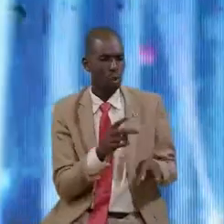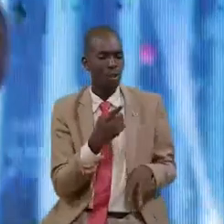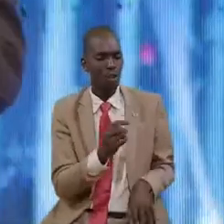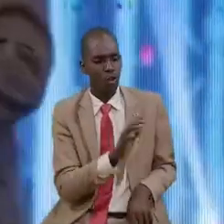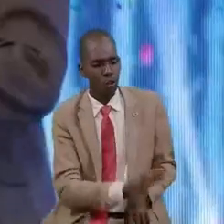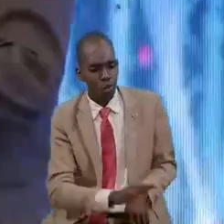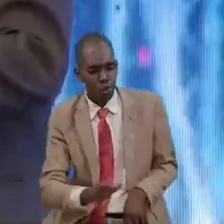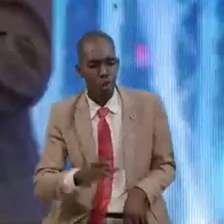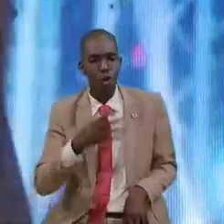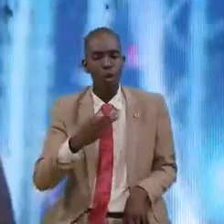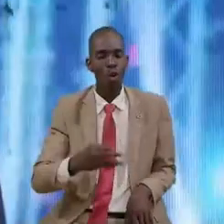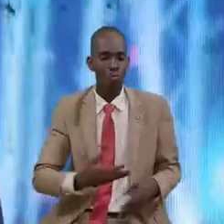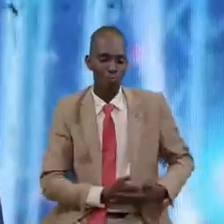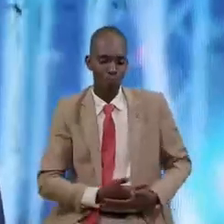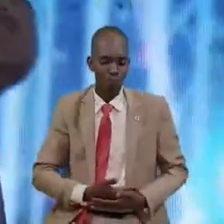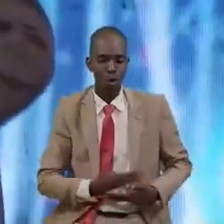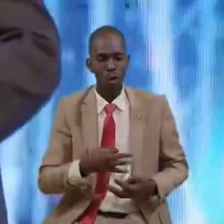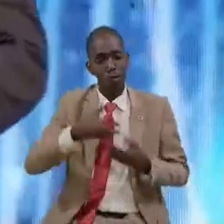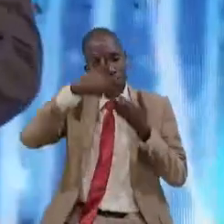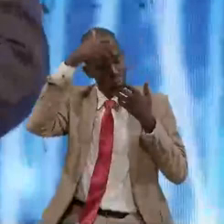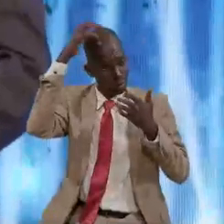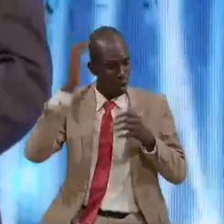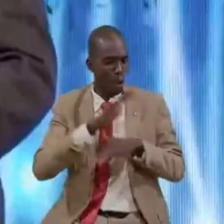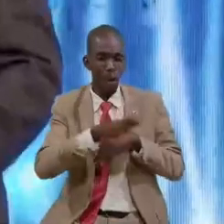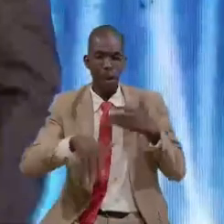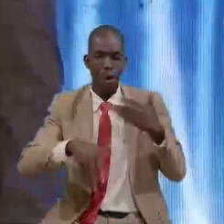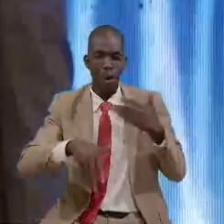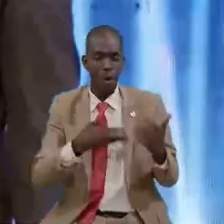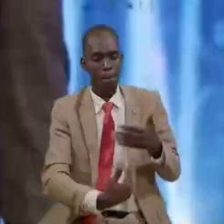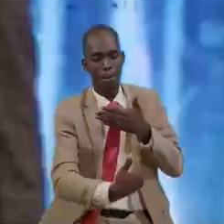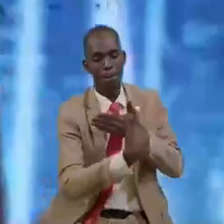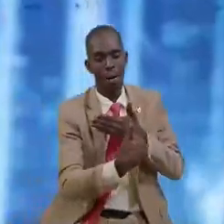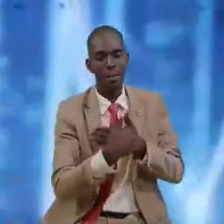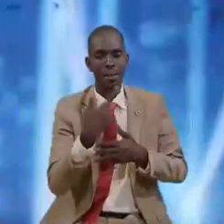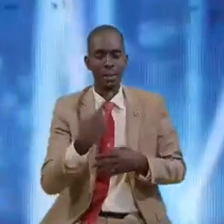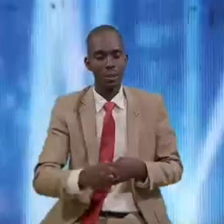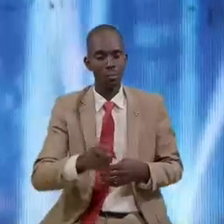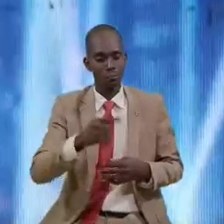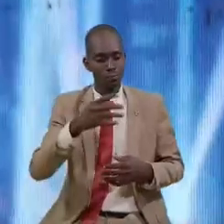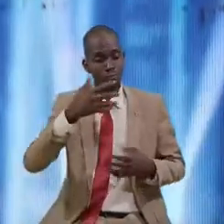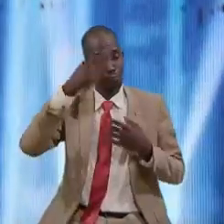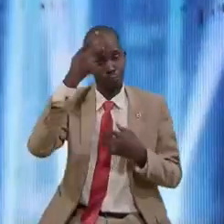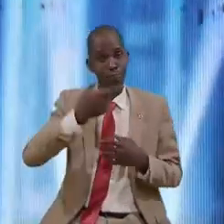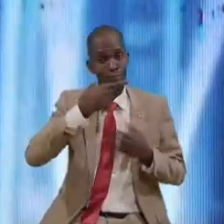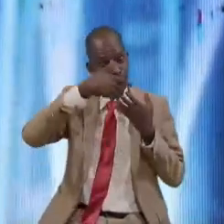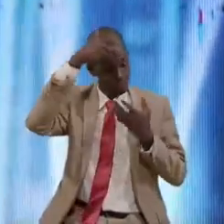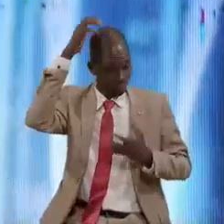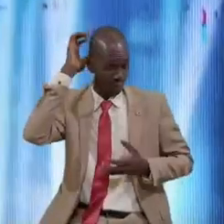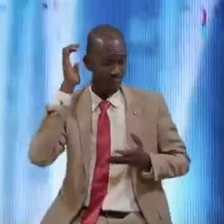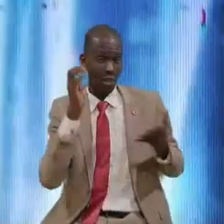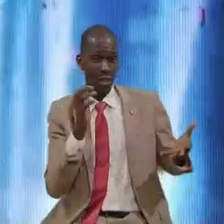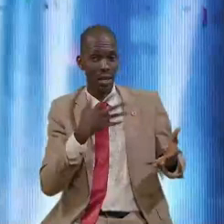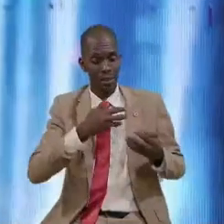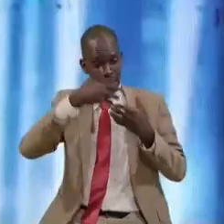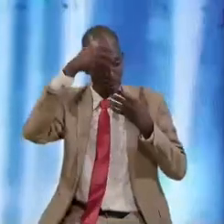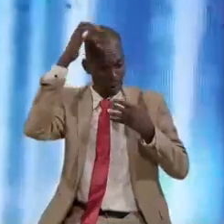lionceaux du lion et tous sont derrière le lion et le lion est là